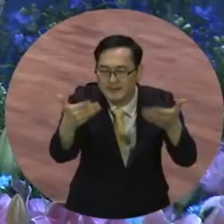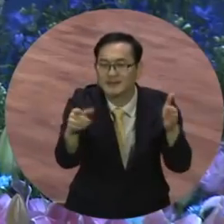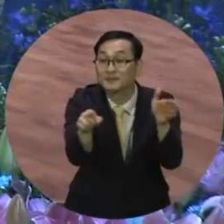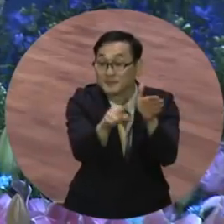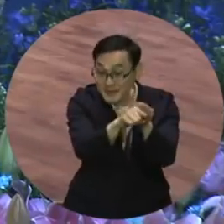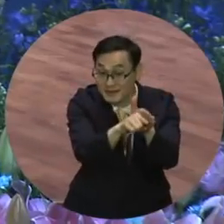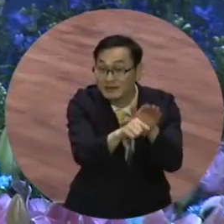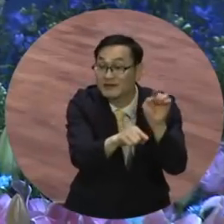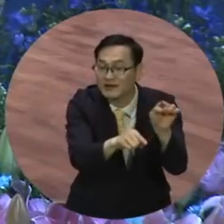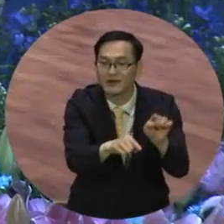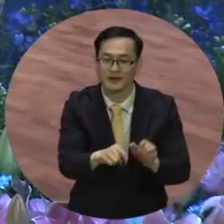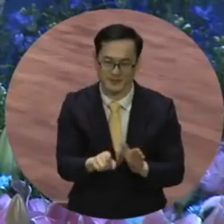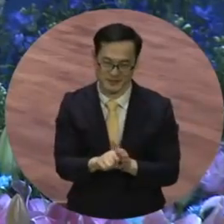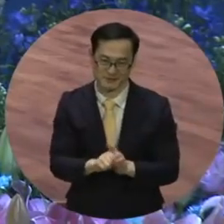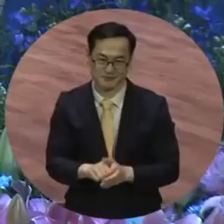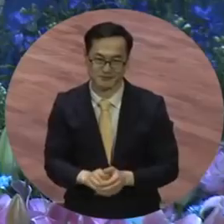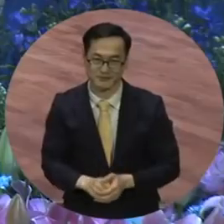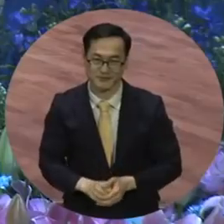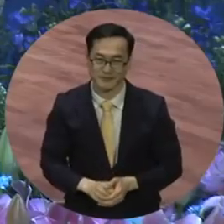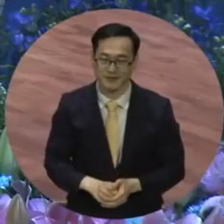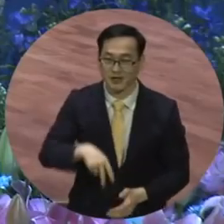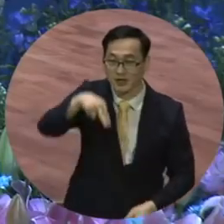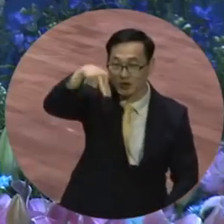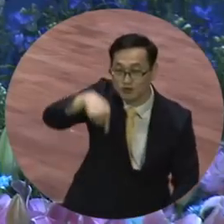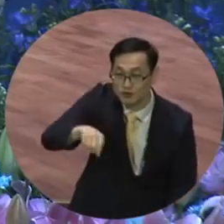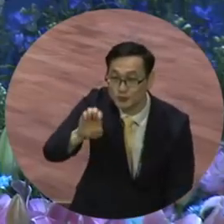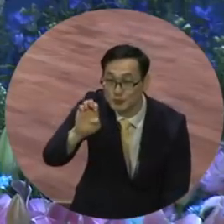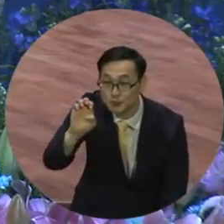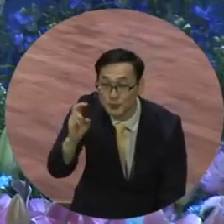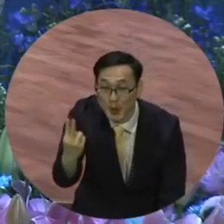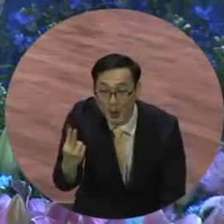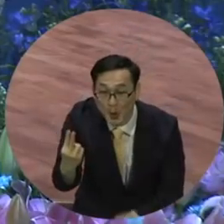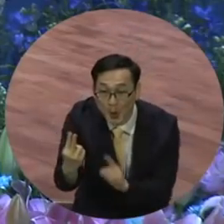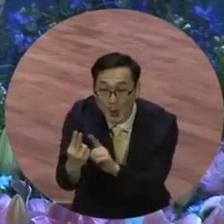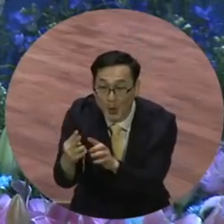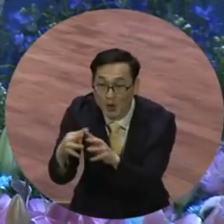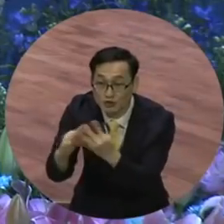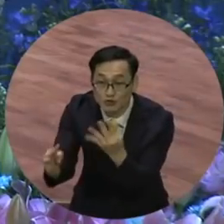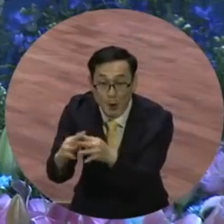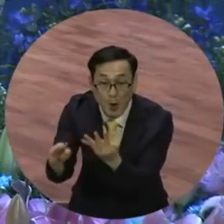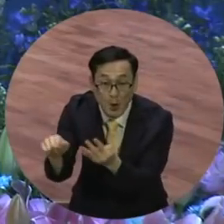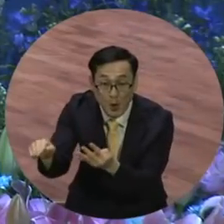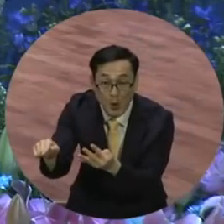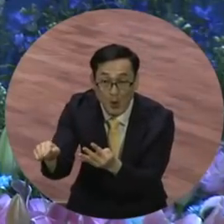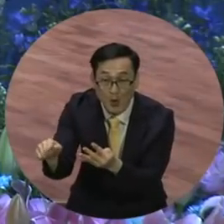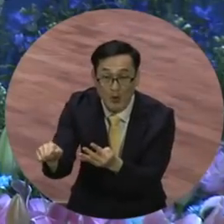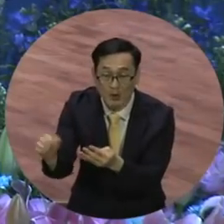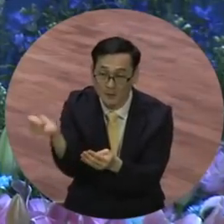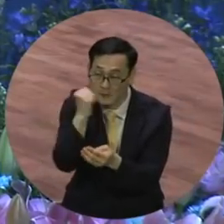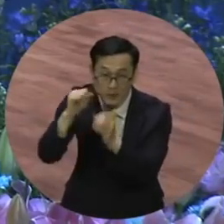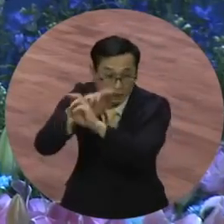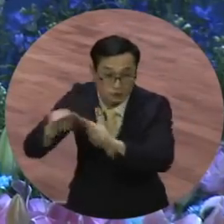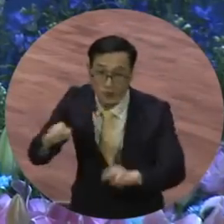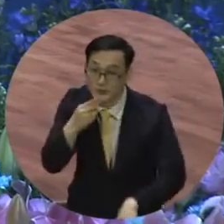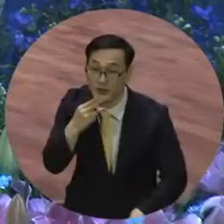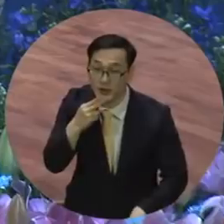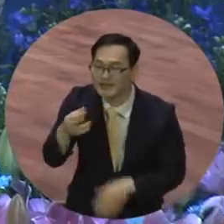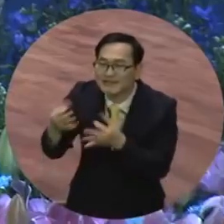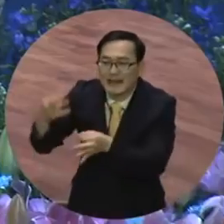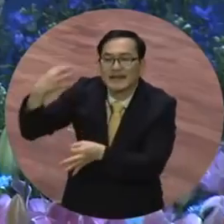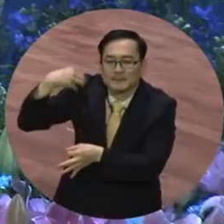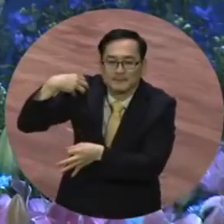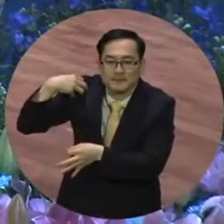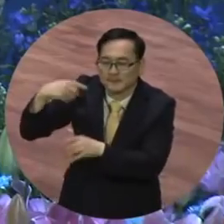보증수표예요. 자, 수표가 부도납니까? 음은 부도나도 수표는 부도 안 나요. 수표는 은행이 책임지게 돼